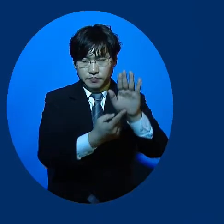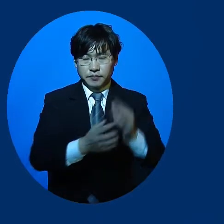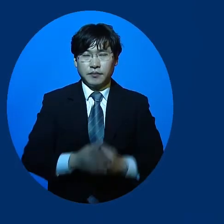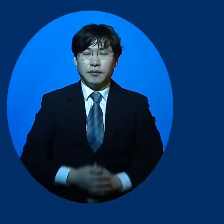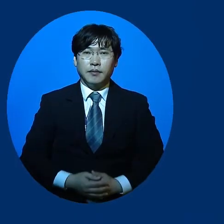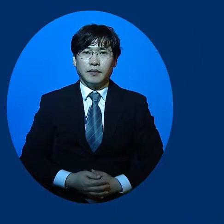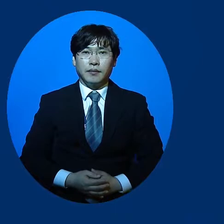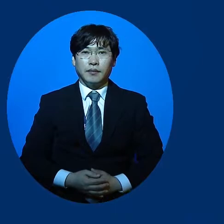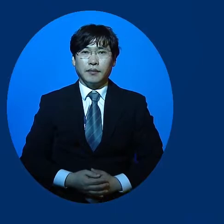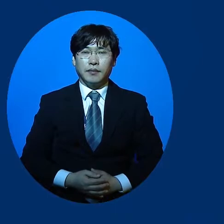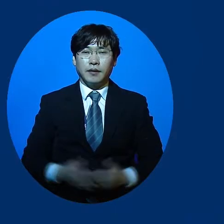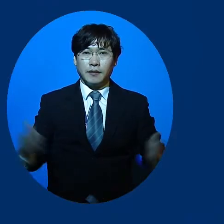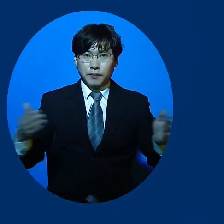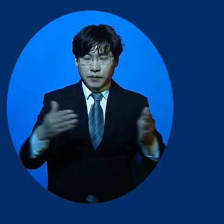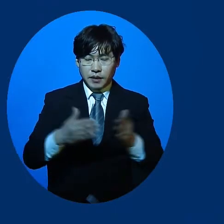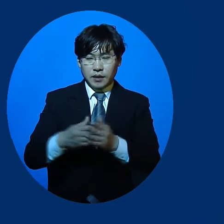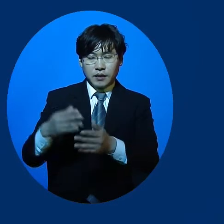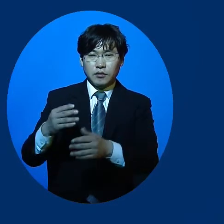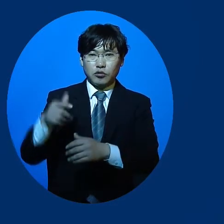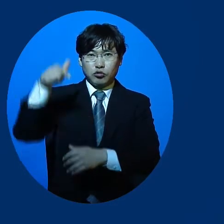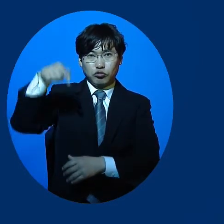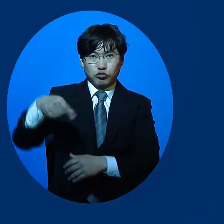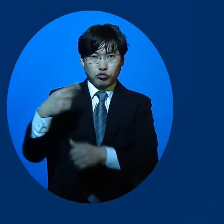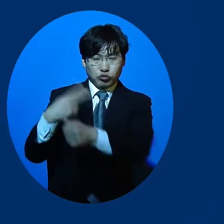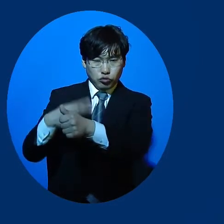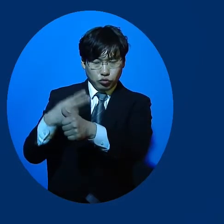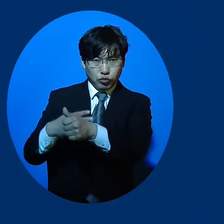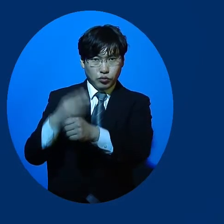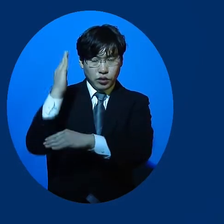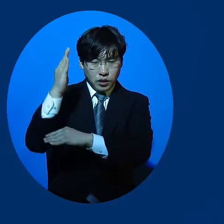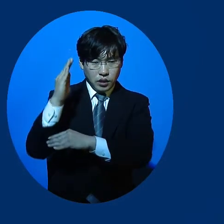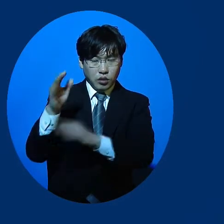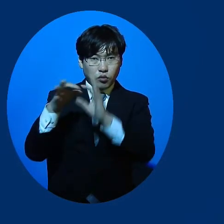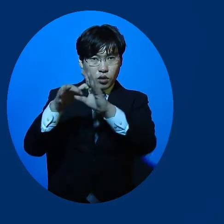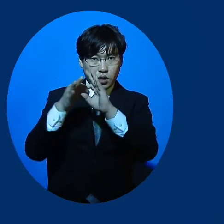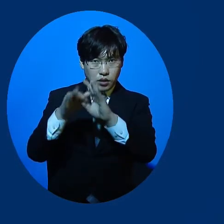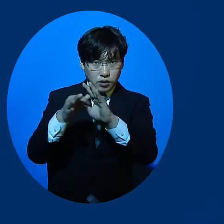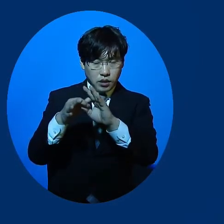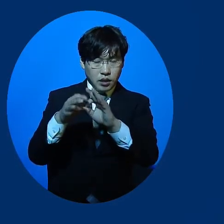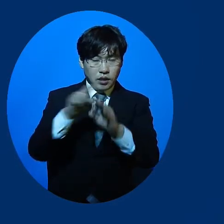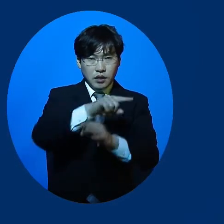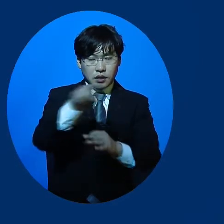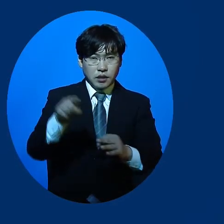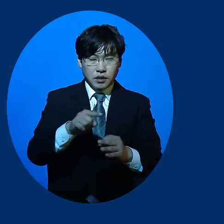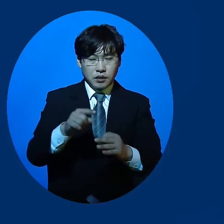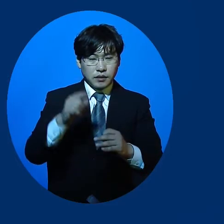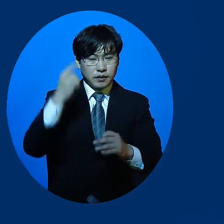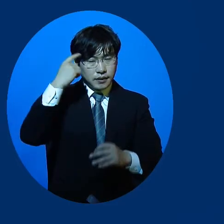이상으로 구봉재인 교수님의 주제 발제문을 통해서